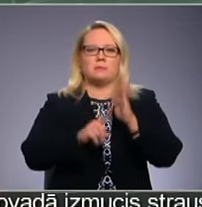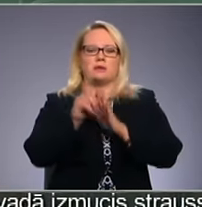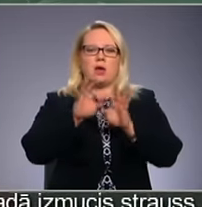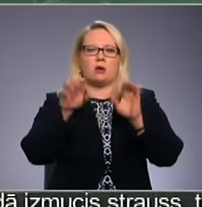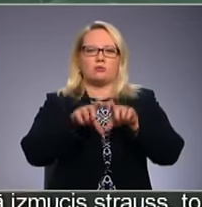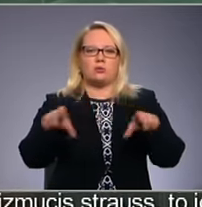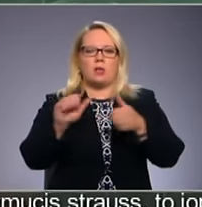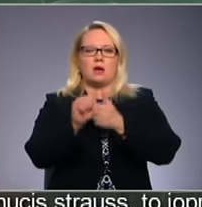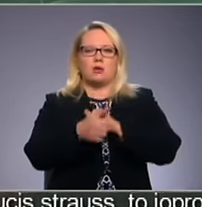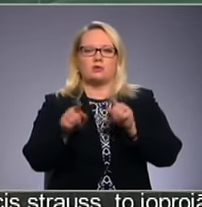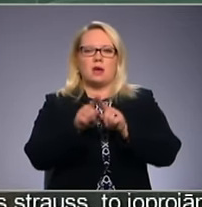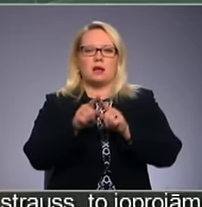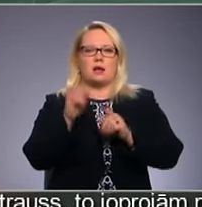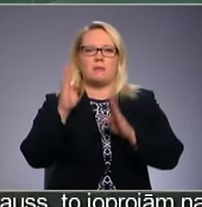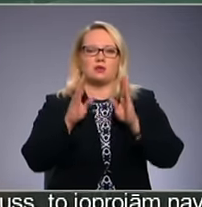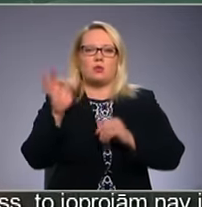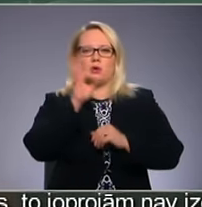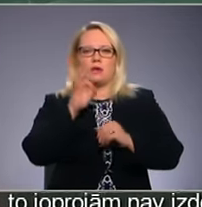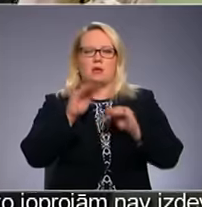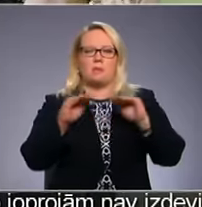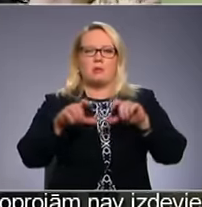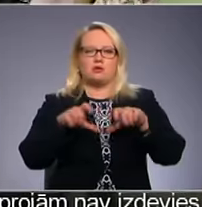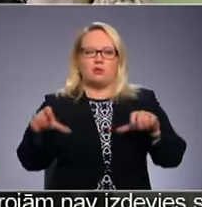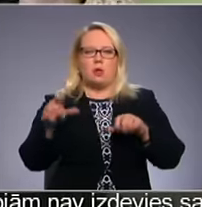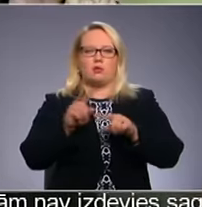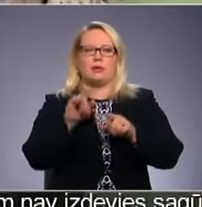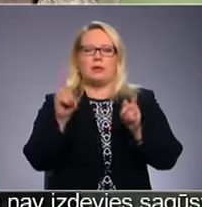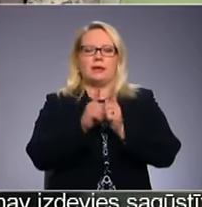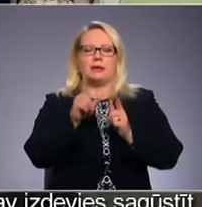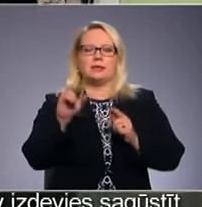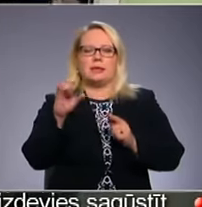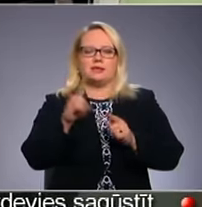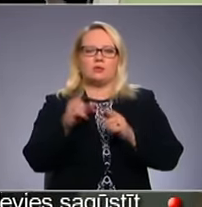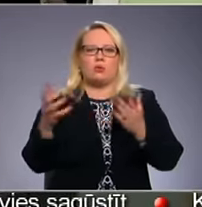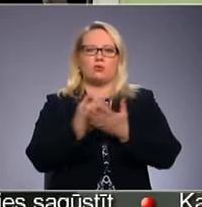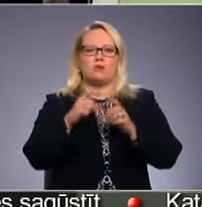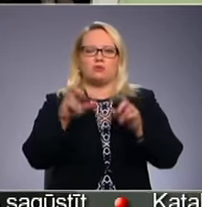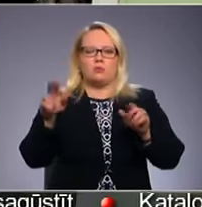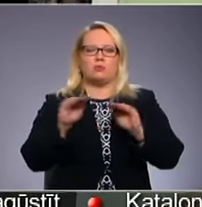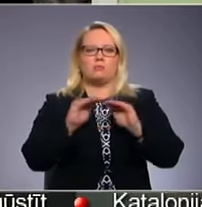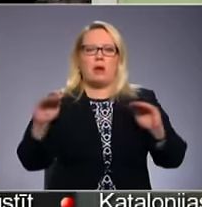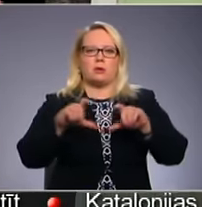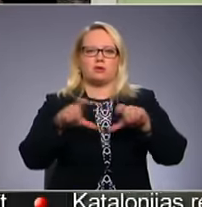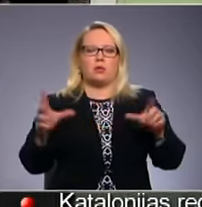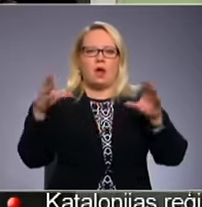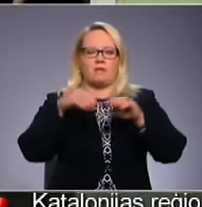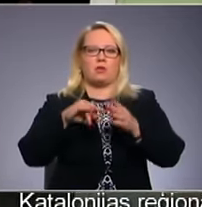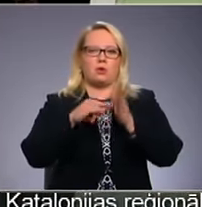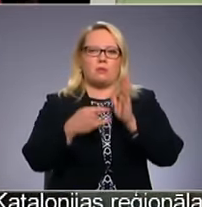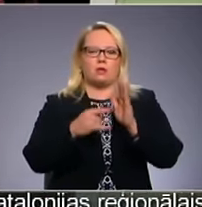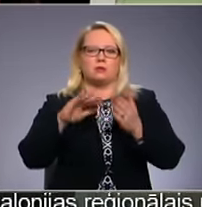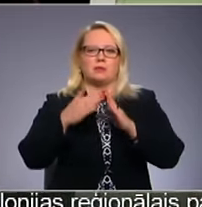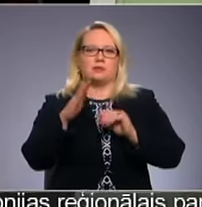sākumskolām reorganizēt arī Mežkaļu un Ozolēnas pamatskolas, bet Izlītes un Uzvaras vidusskola kļūt par pamatskolām. Apvienot plānots